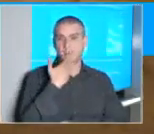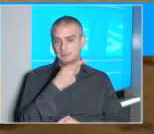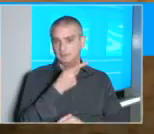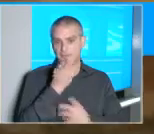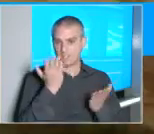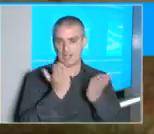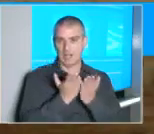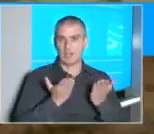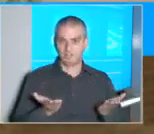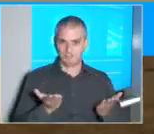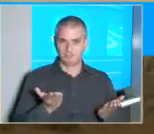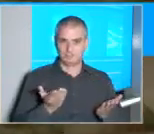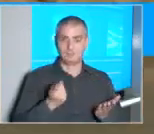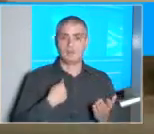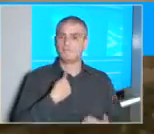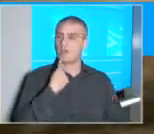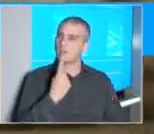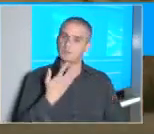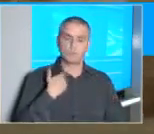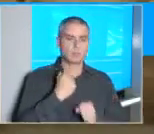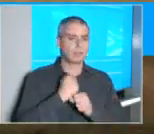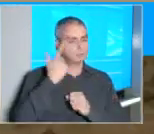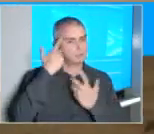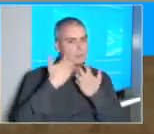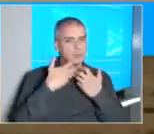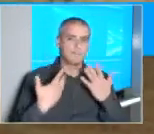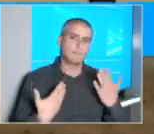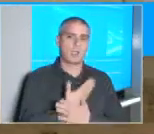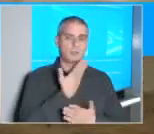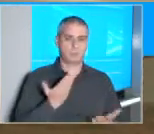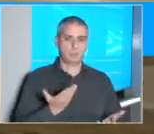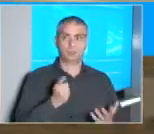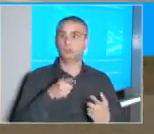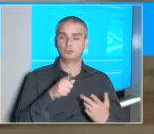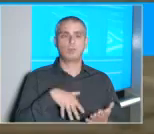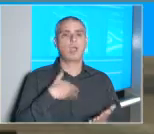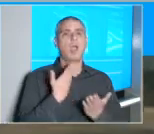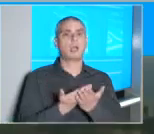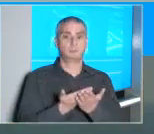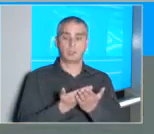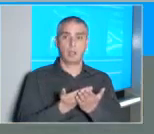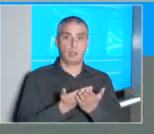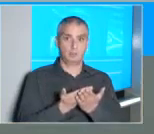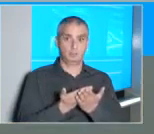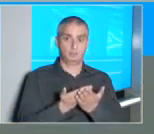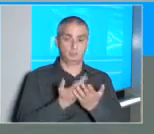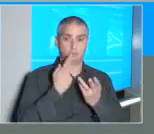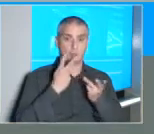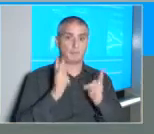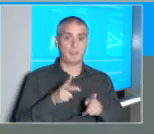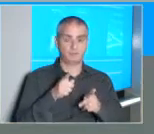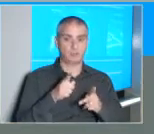לא היא העיר אילת, ולהגיד בואו נעשה חשיבה מחודשת. יש כאן הצעה